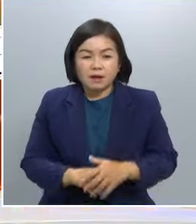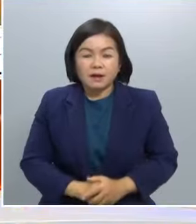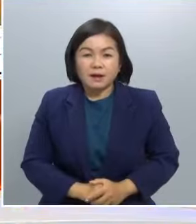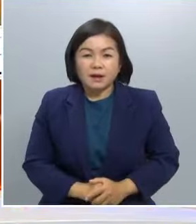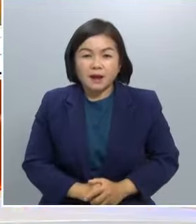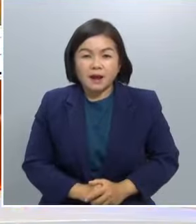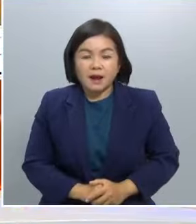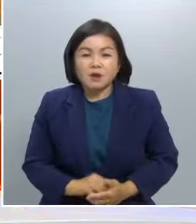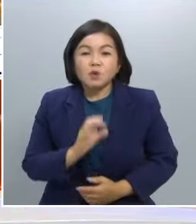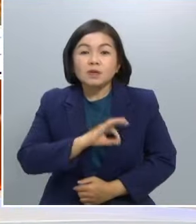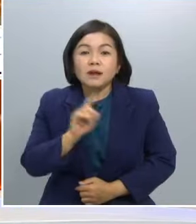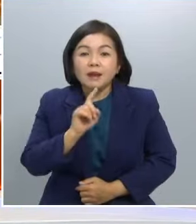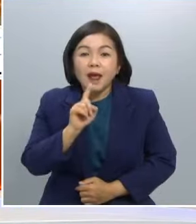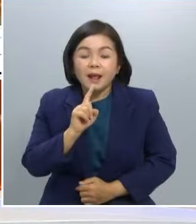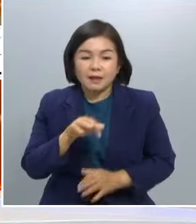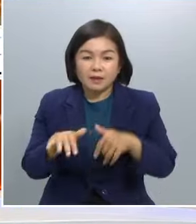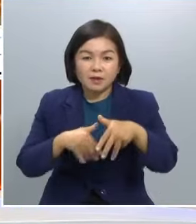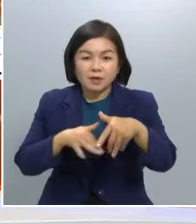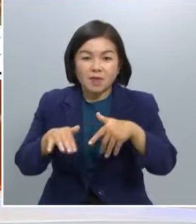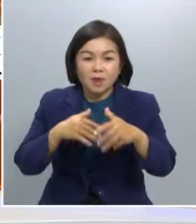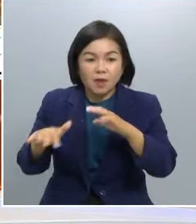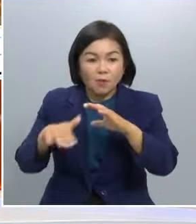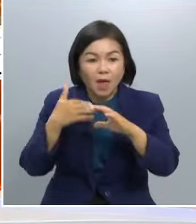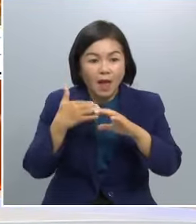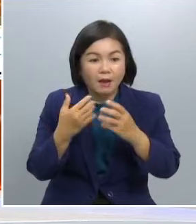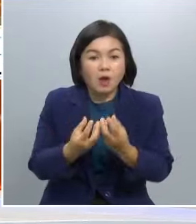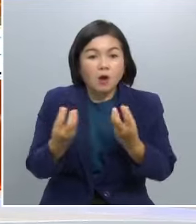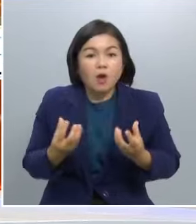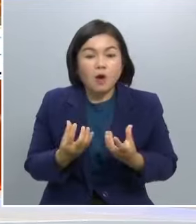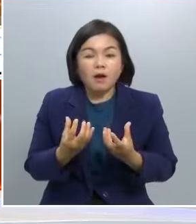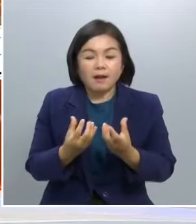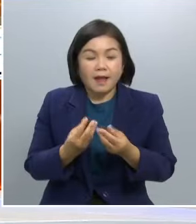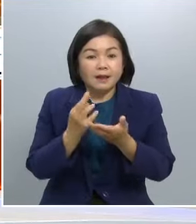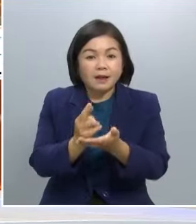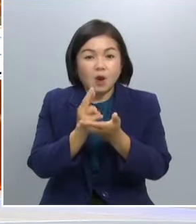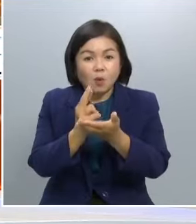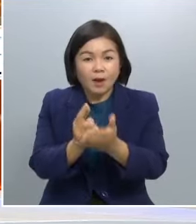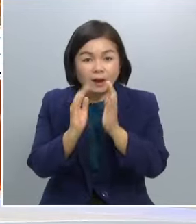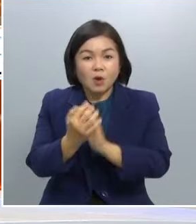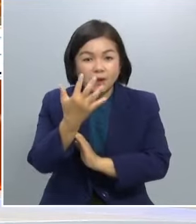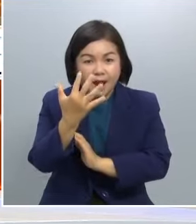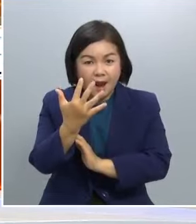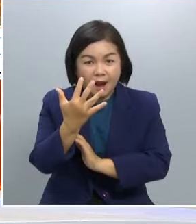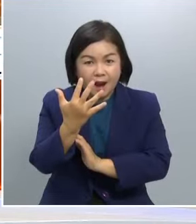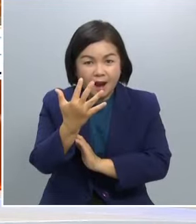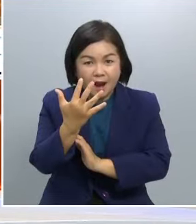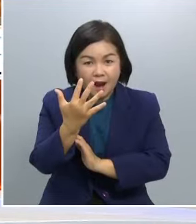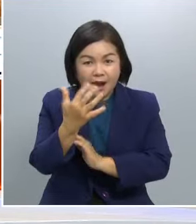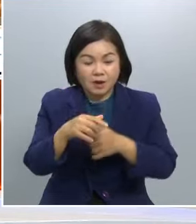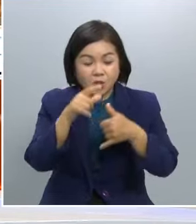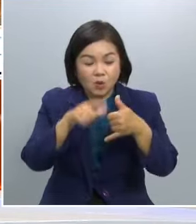แสดงความเห็นตามปกติเลยเพราะ MKเค้าฝากวอเชอร์มามอบให้ใช่มั้ย 5รางวัลนะคะ 5ท่านท่านละ